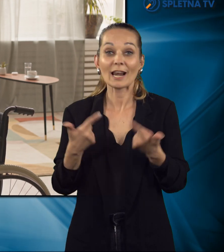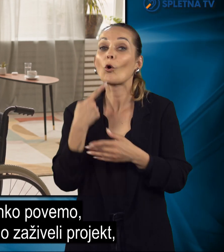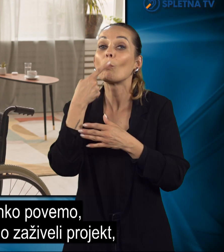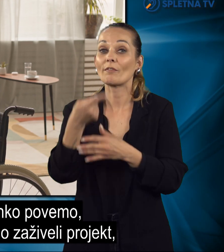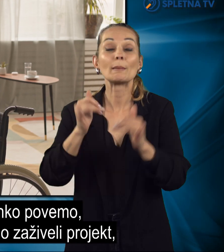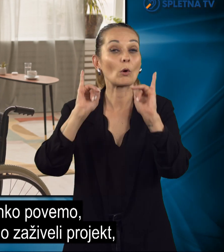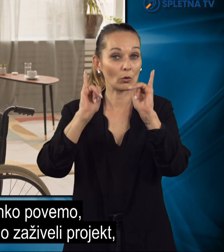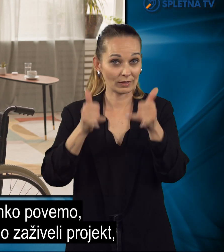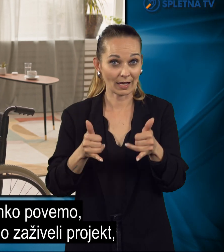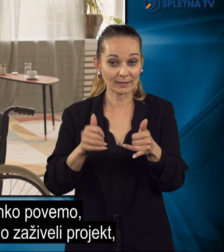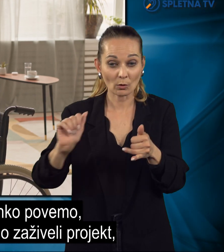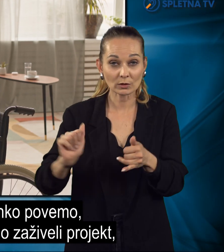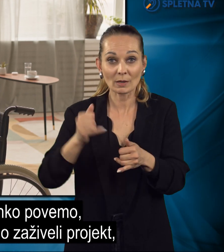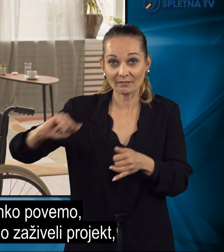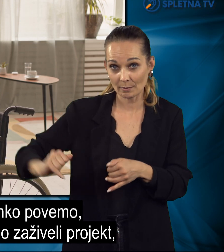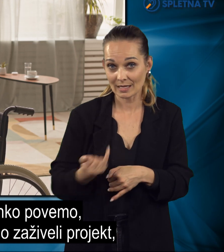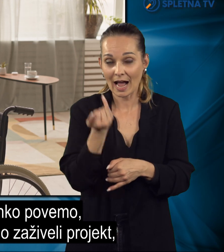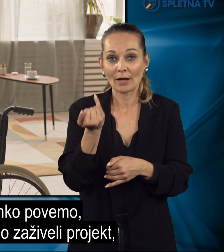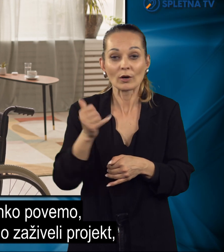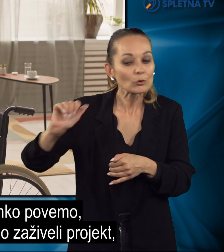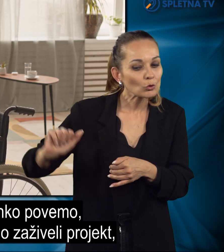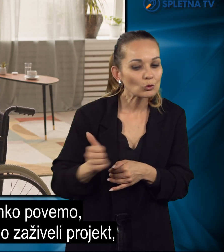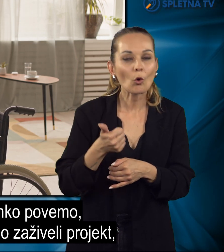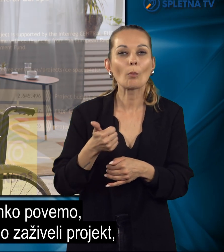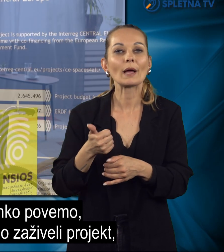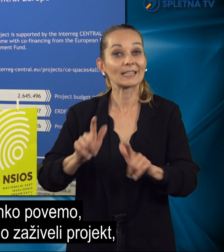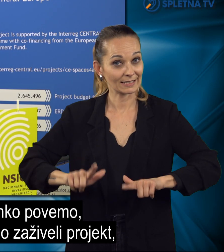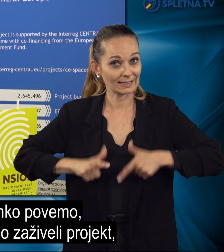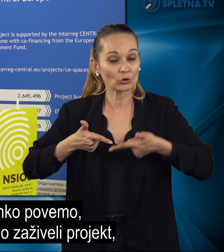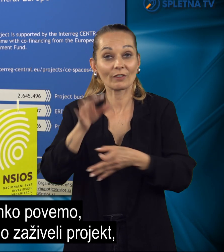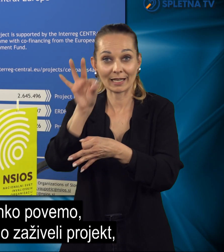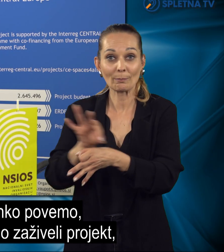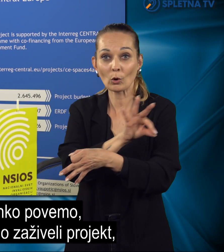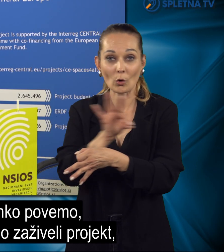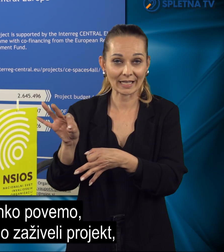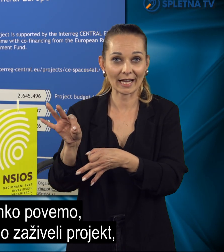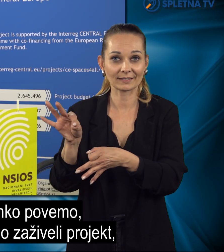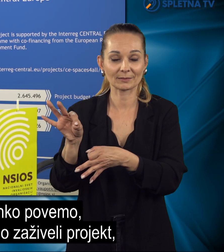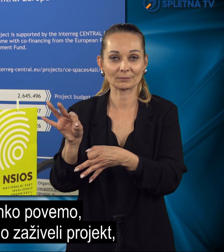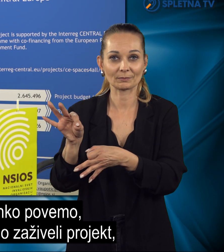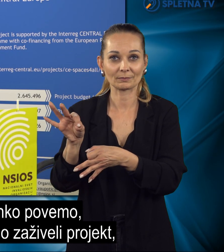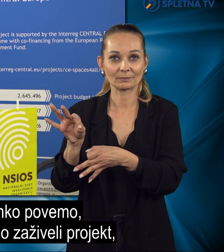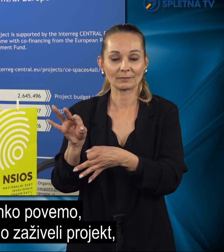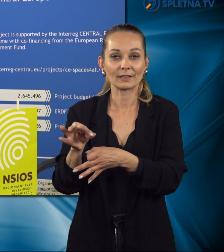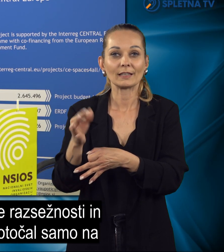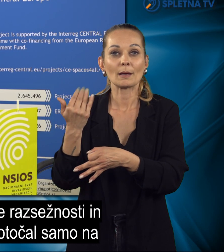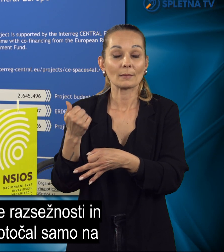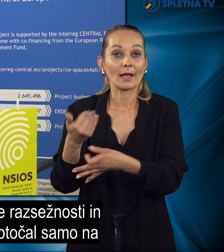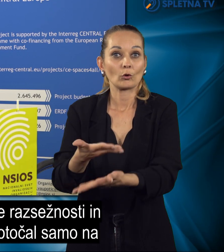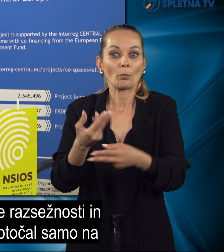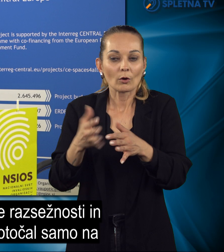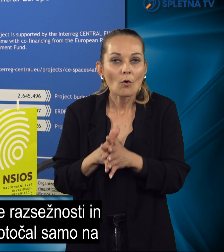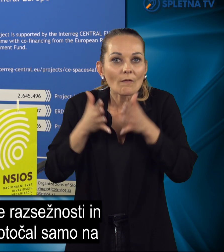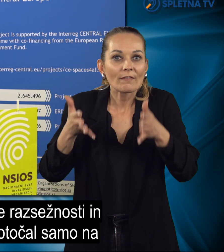Z veseljem pa lahko povemo, da smo s 1.1. pravzaprav zopet ponovno zaživeli projekt, ki se sicer